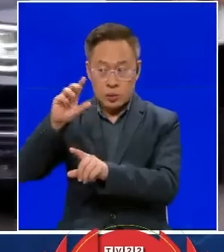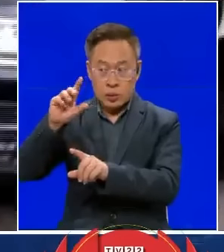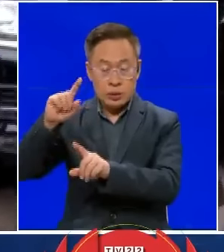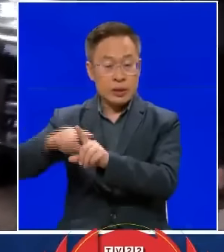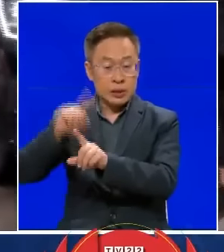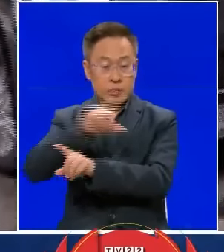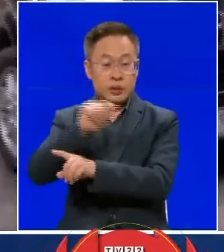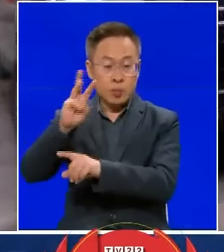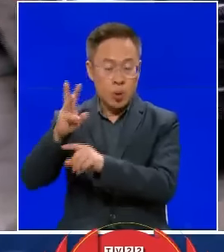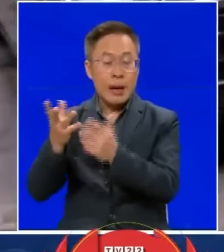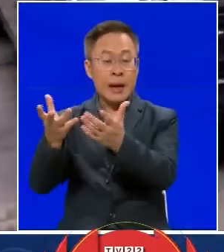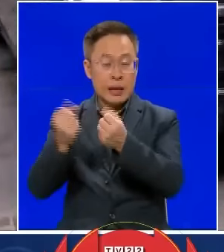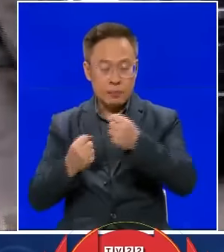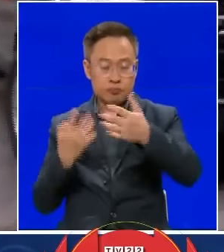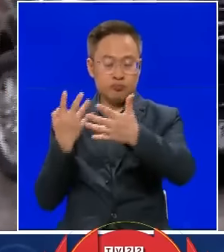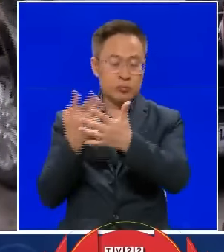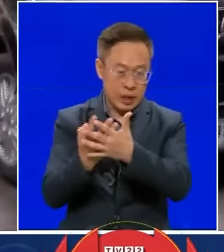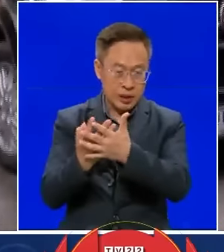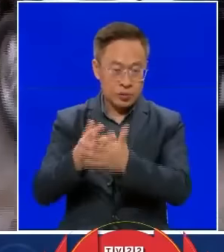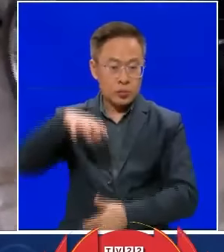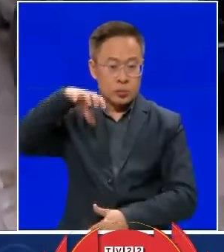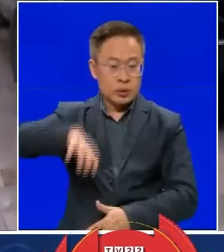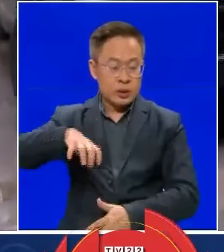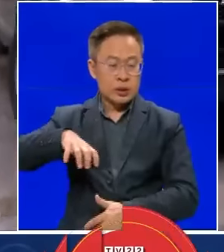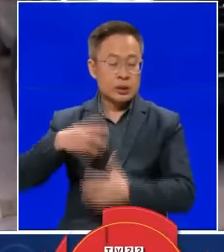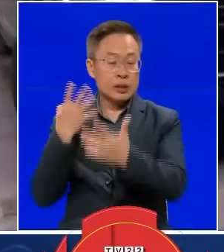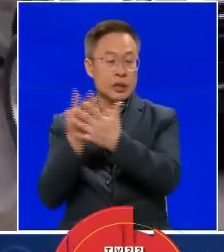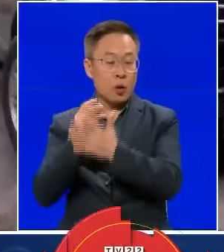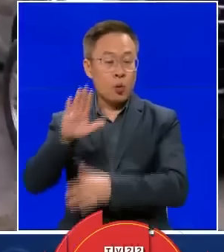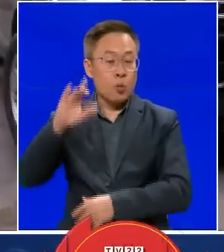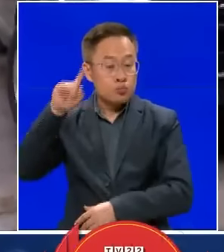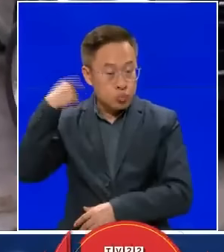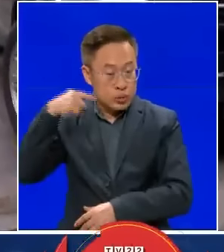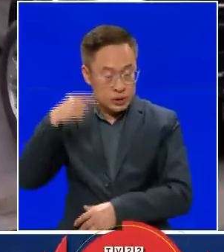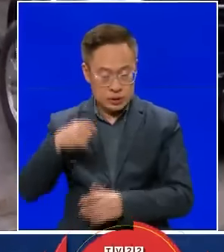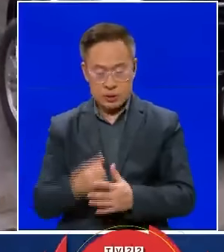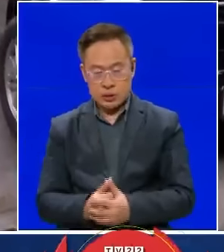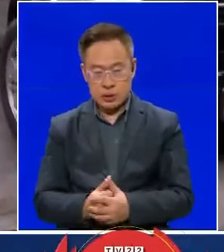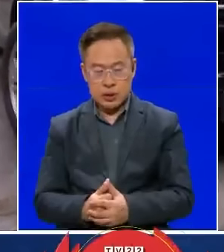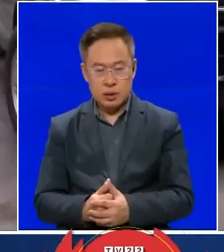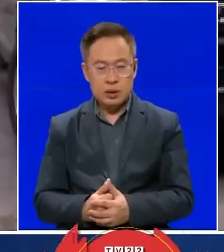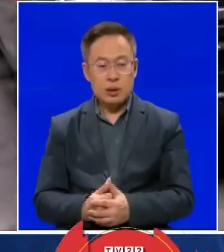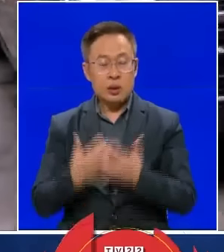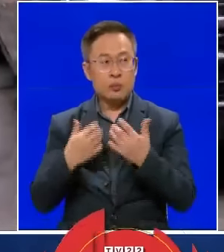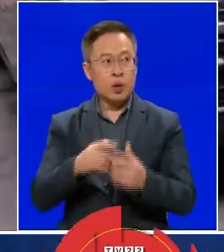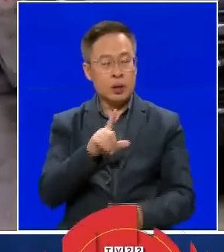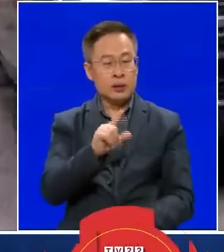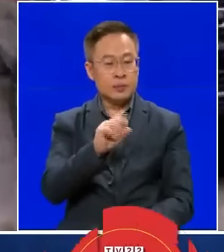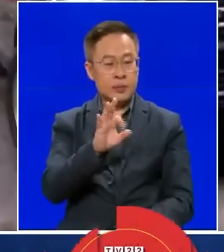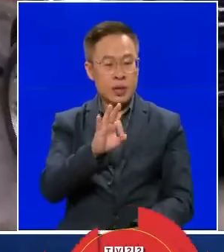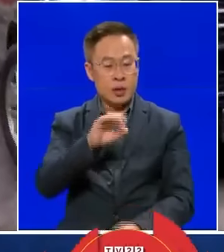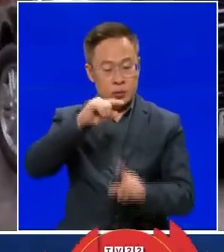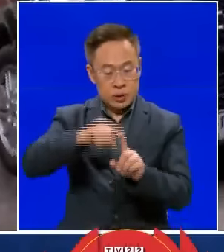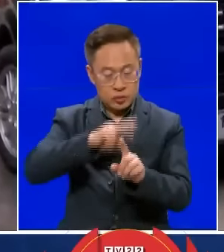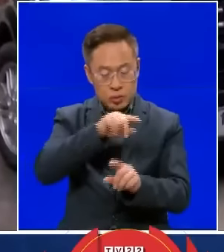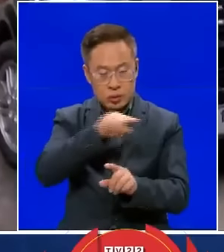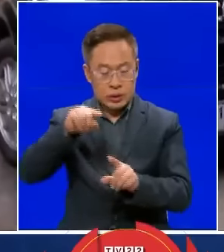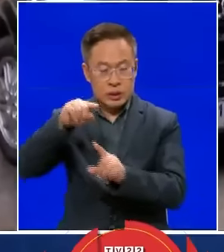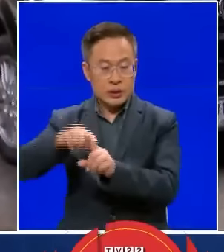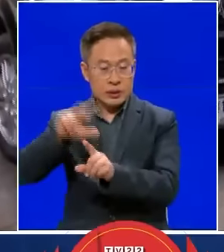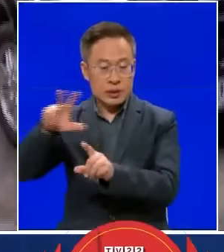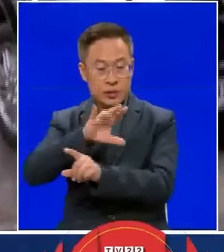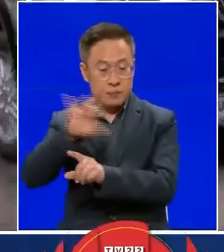แล้วททางทาสถานหญิงกลางก็มีการเฝ้าระวังดูแลอย่างใกล้ชิด 29กุมภาพันธ์ถึง 8มีนาคมเป็นช่วงที่